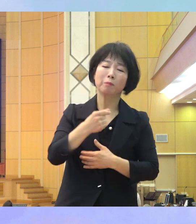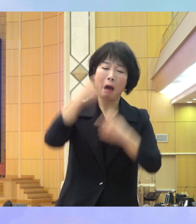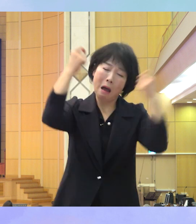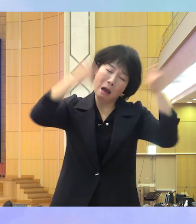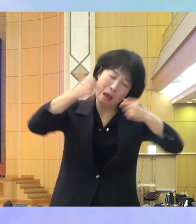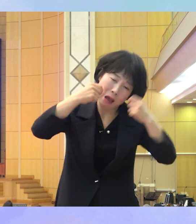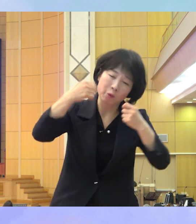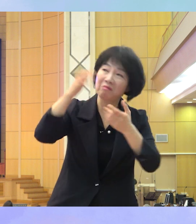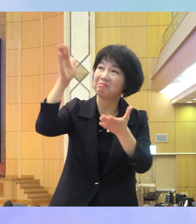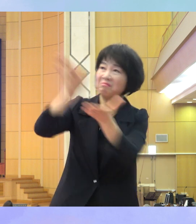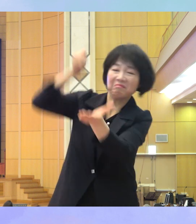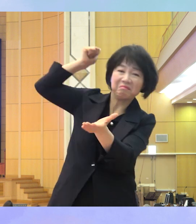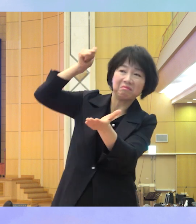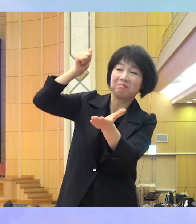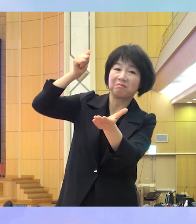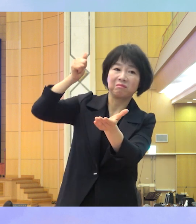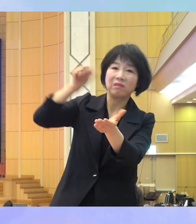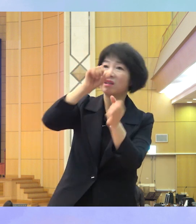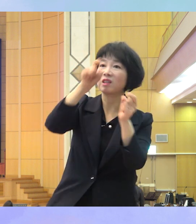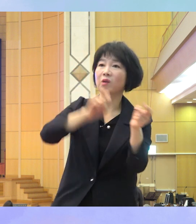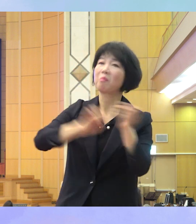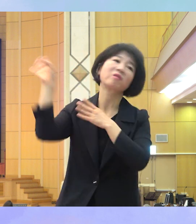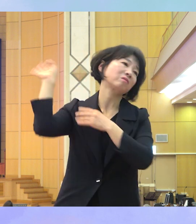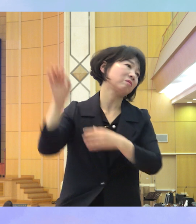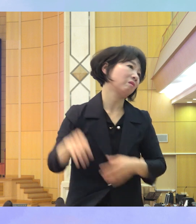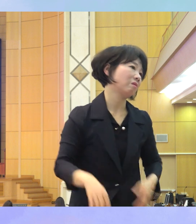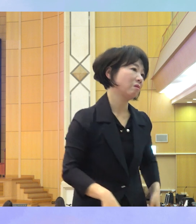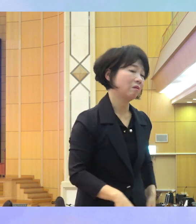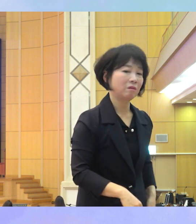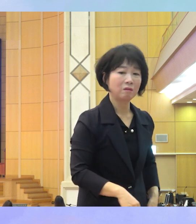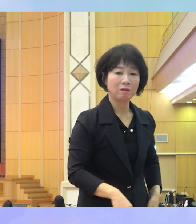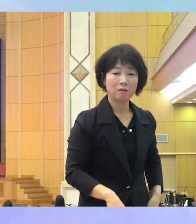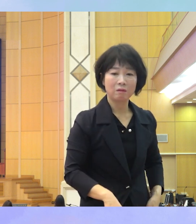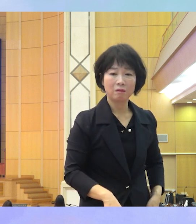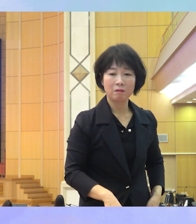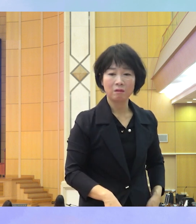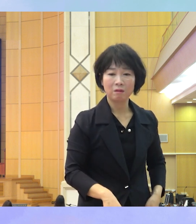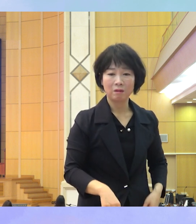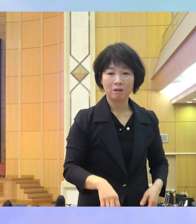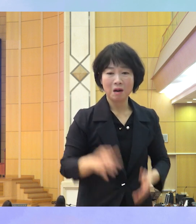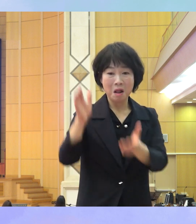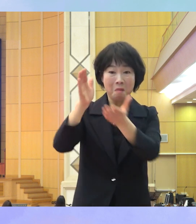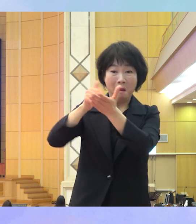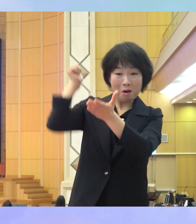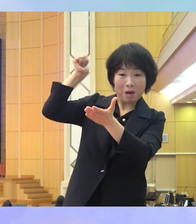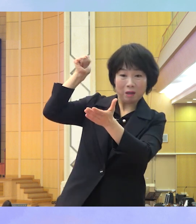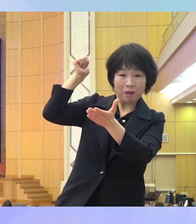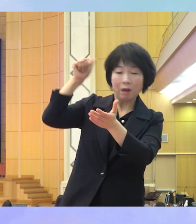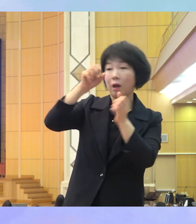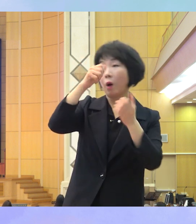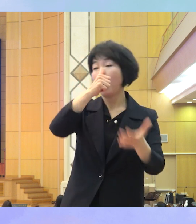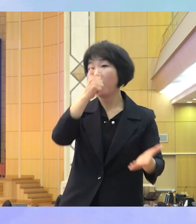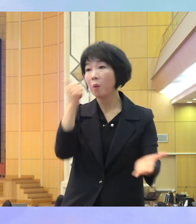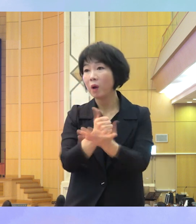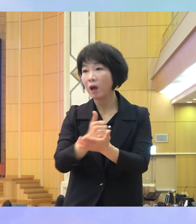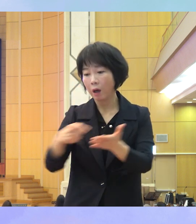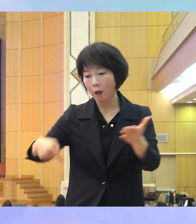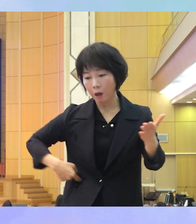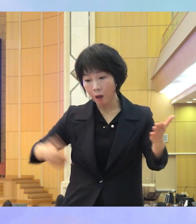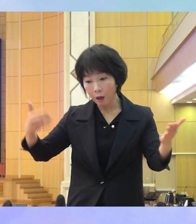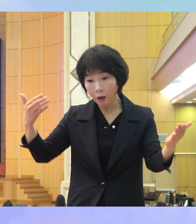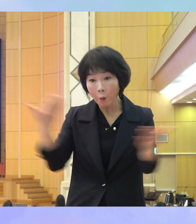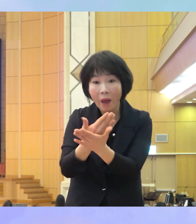구하되 버림받아 되어 빨리 올라가야지 버림받아 되어 올라가야지 버림받아 되어 회개할 기회를